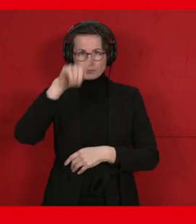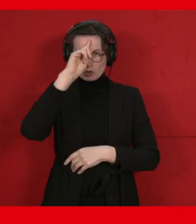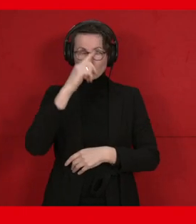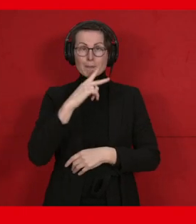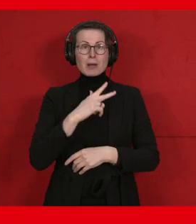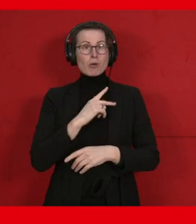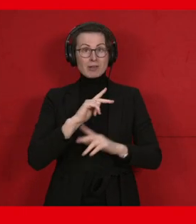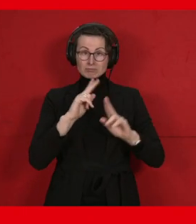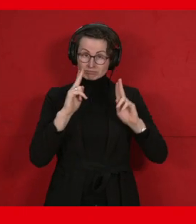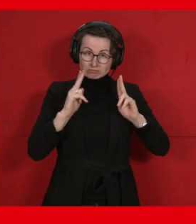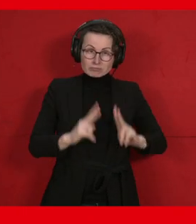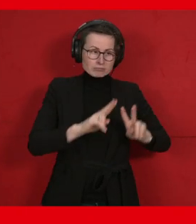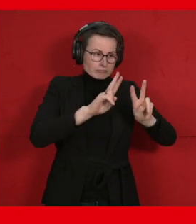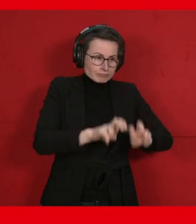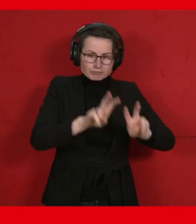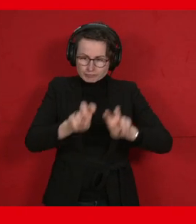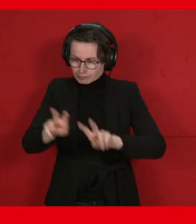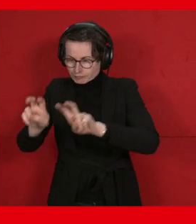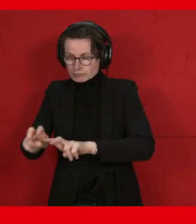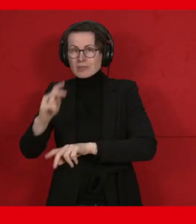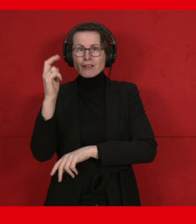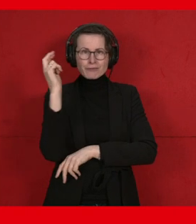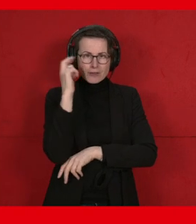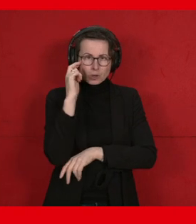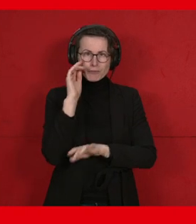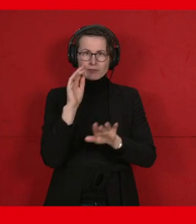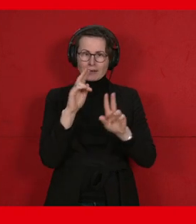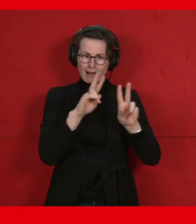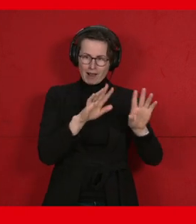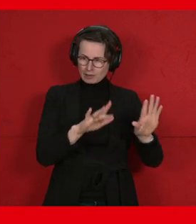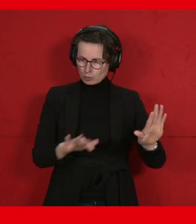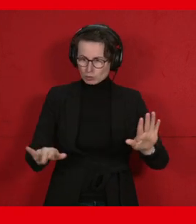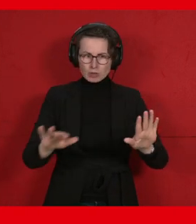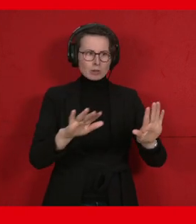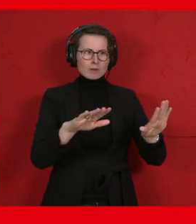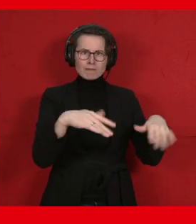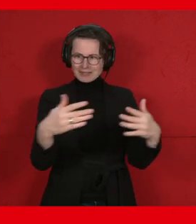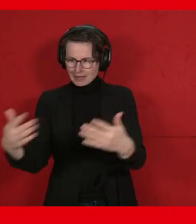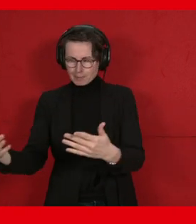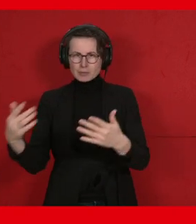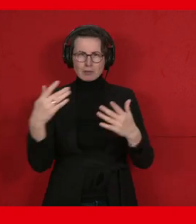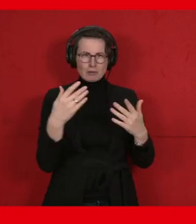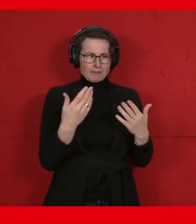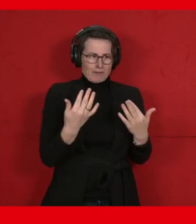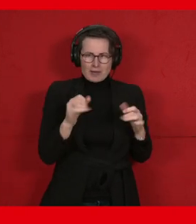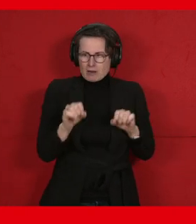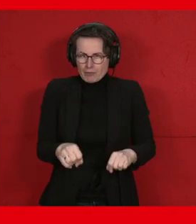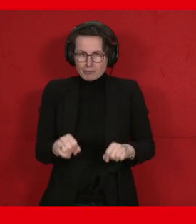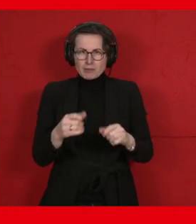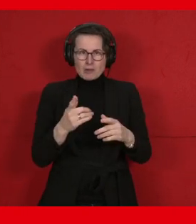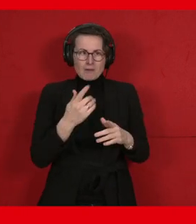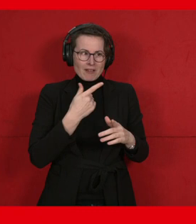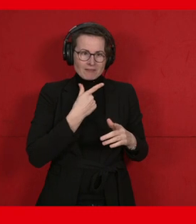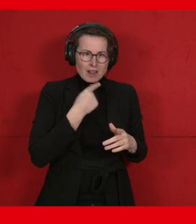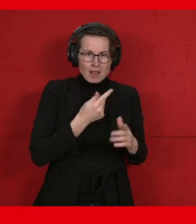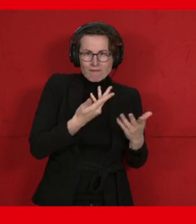mal eine wirklich vernünftige Raumanalyse. Was können wir eigentlich wo bauen? Was wollen wir eigentlich